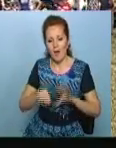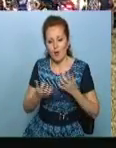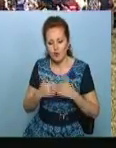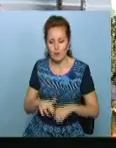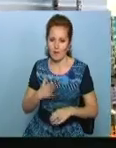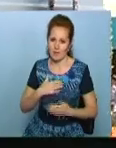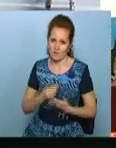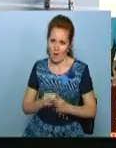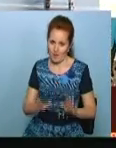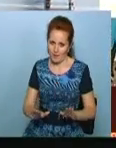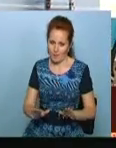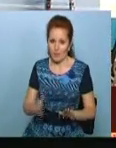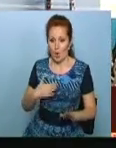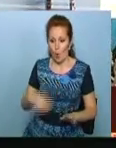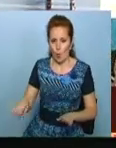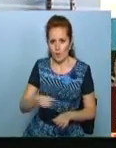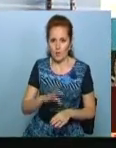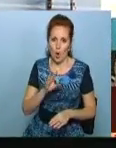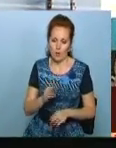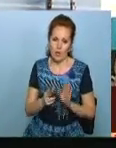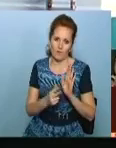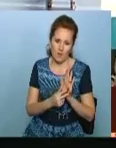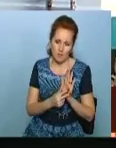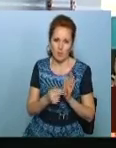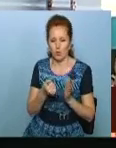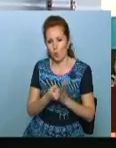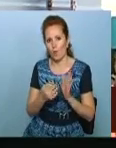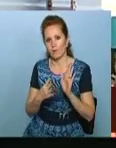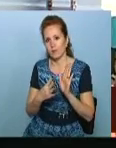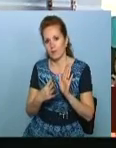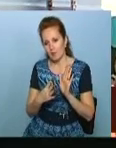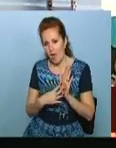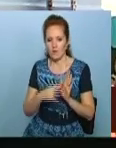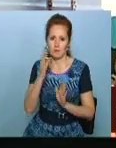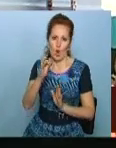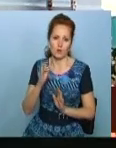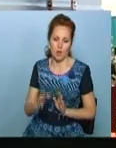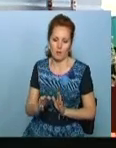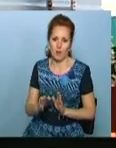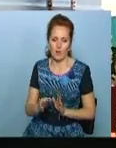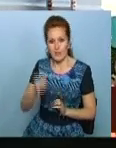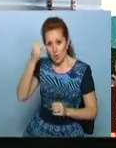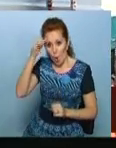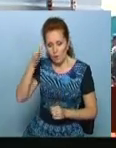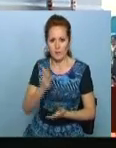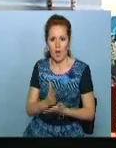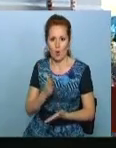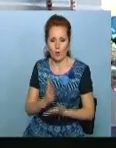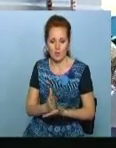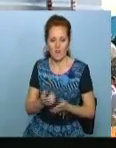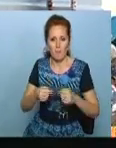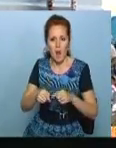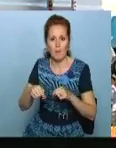своих. У нас сегодня где-то от 8 до 9, ну, примерно, ну, пусть 9%, значит, скота находится в племенных